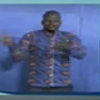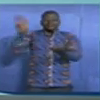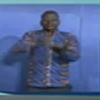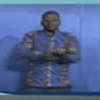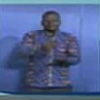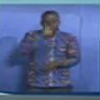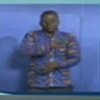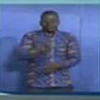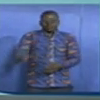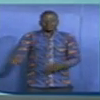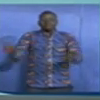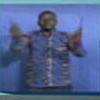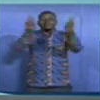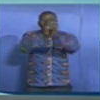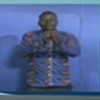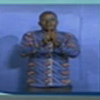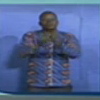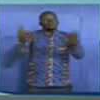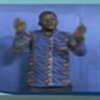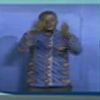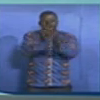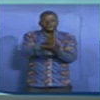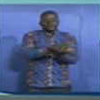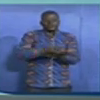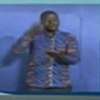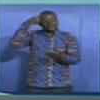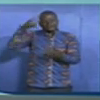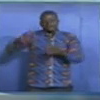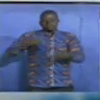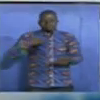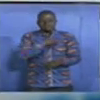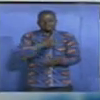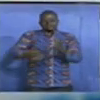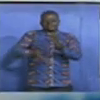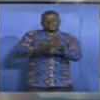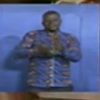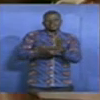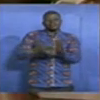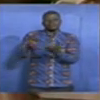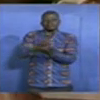La rencontre réunit les membres du comité technique et des personnes de ressources. Yacouba Gamene Kadisanogo.